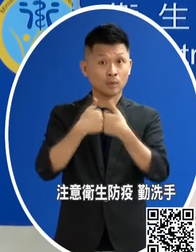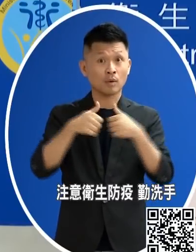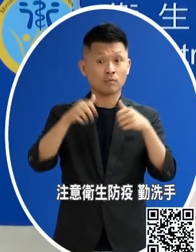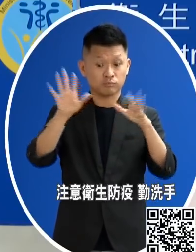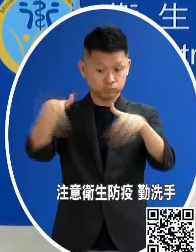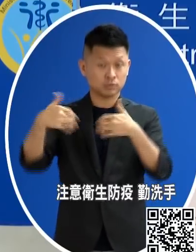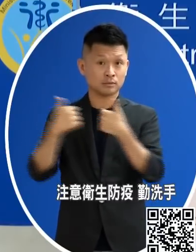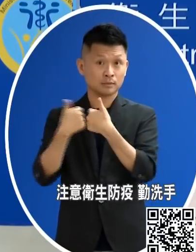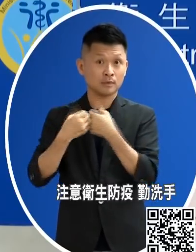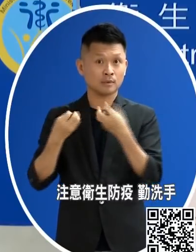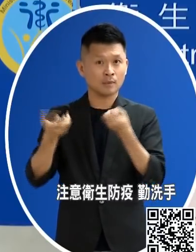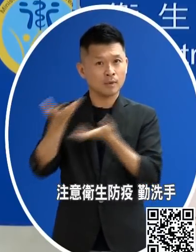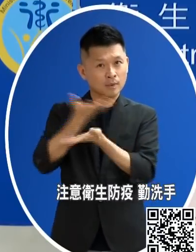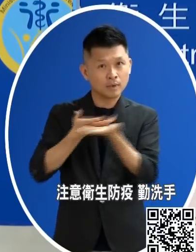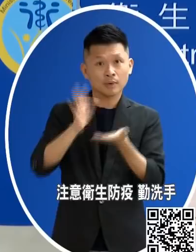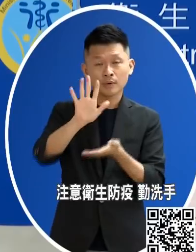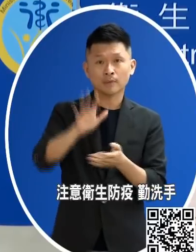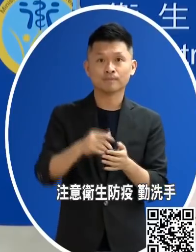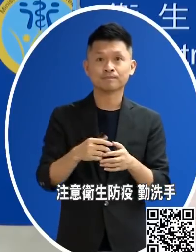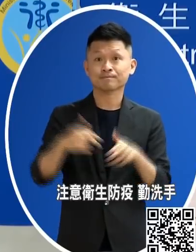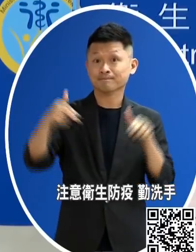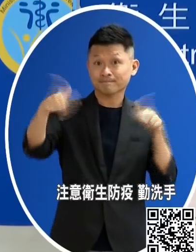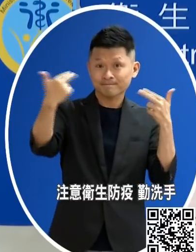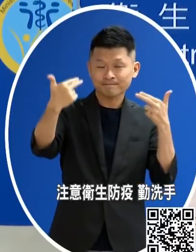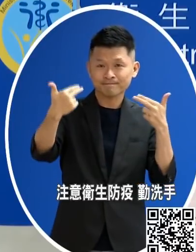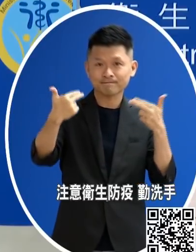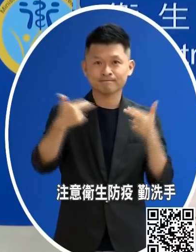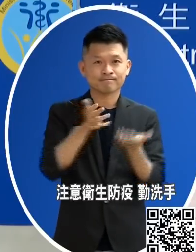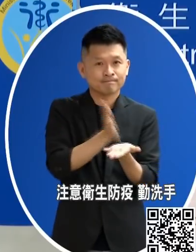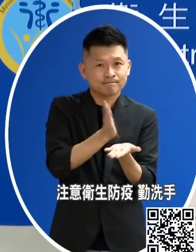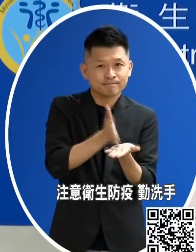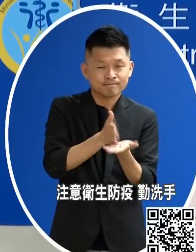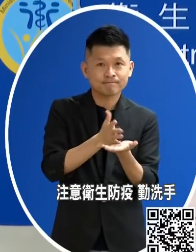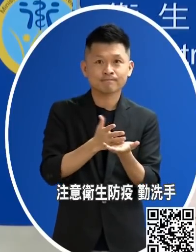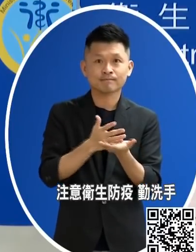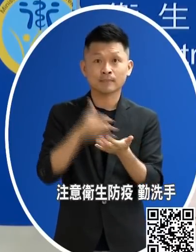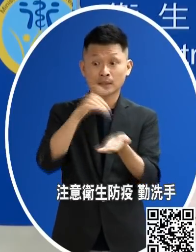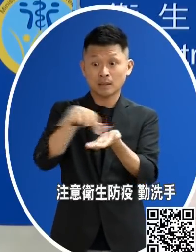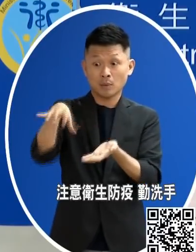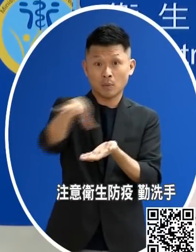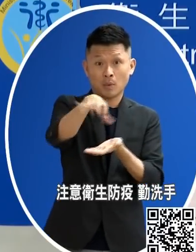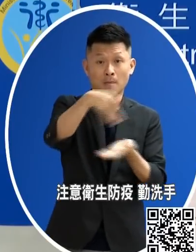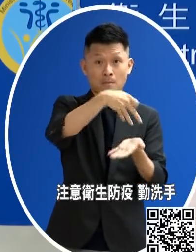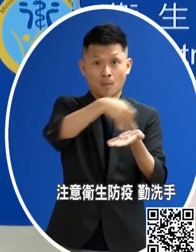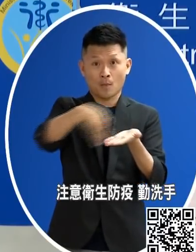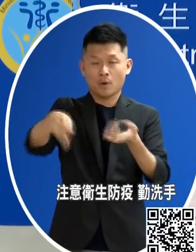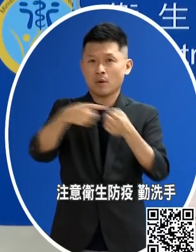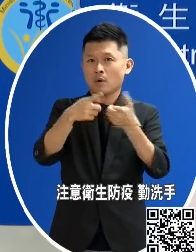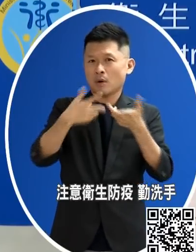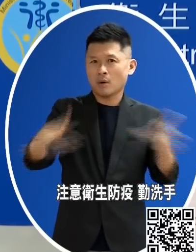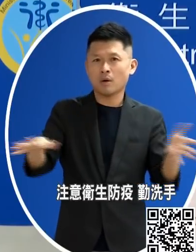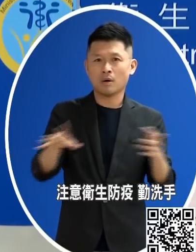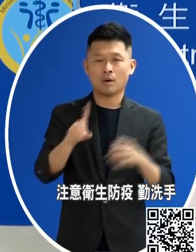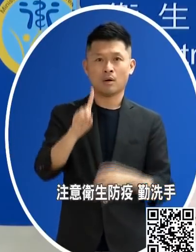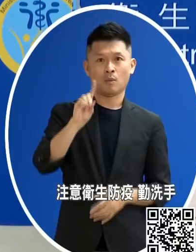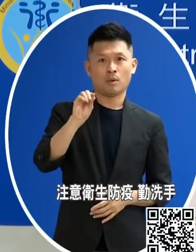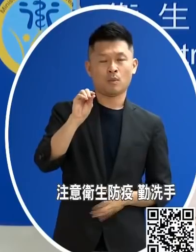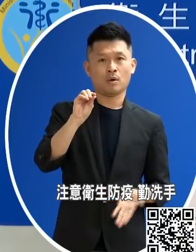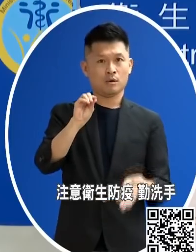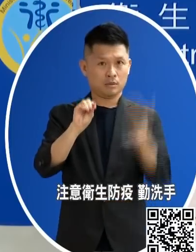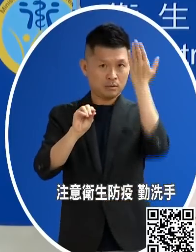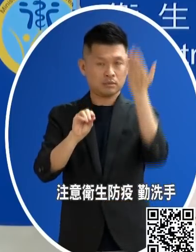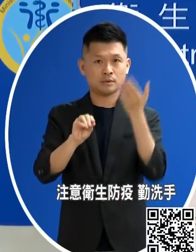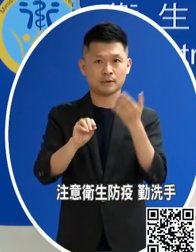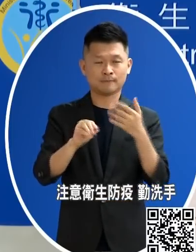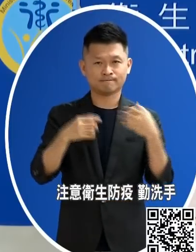哈。那事实上，线上的研讨会，那各医院的参加非常踊跃哈，那都是数万人一起来